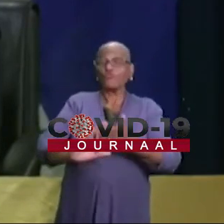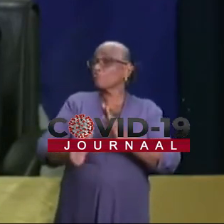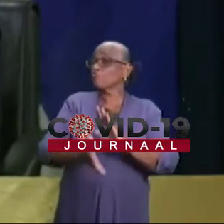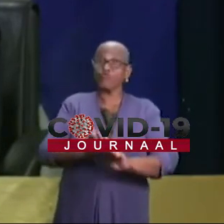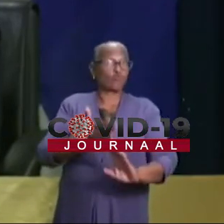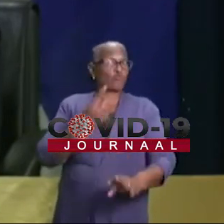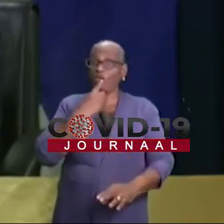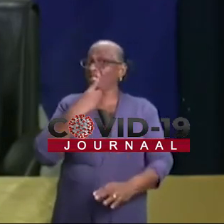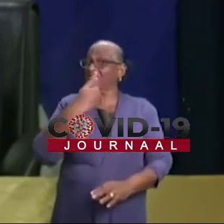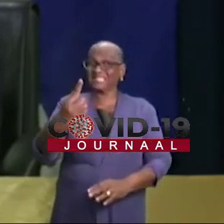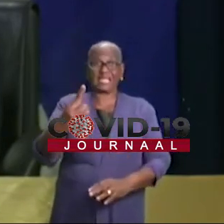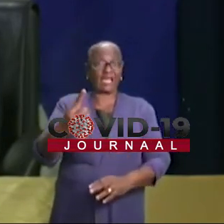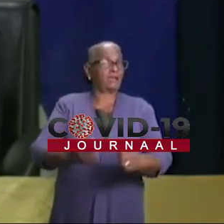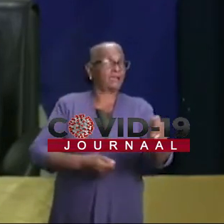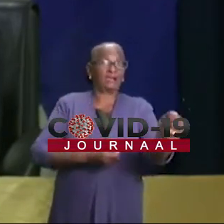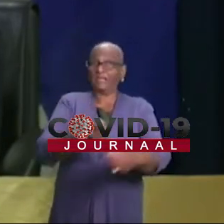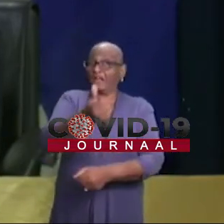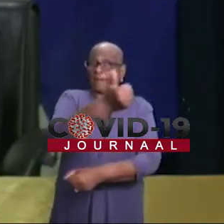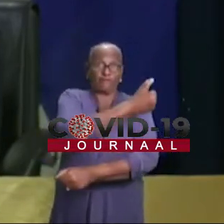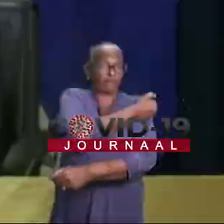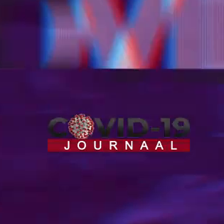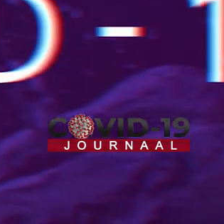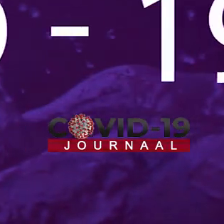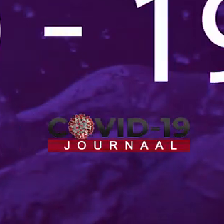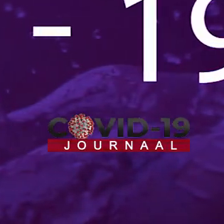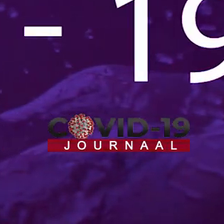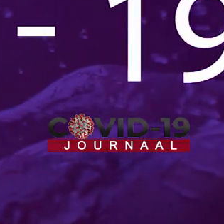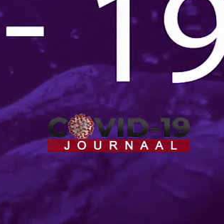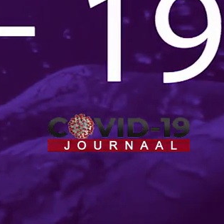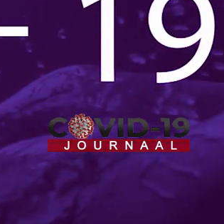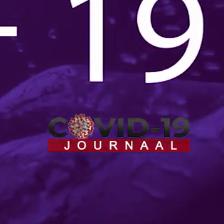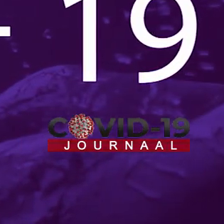om te vaccineren. Dat wil ik benadrukken.